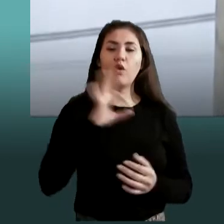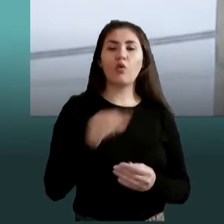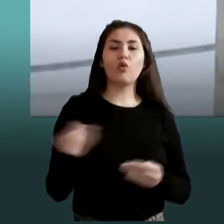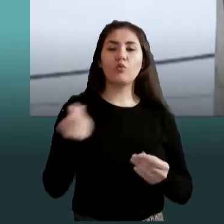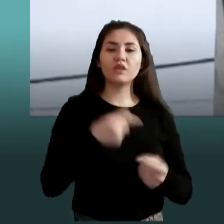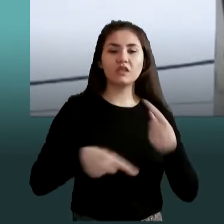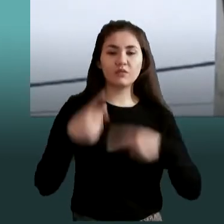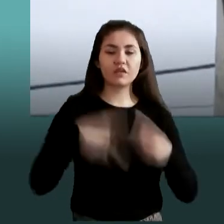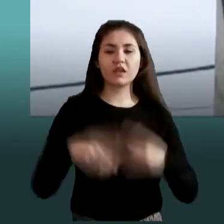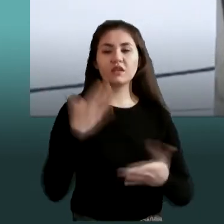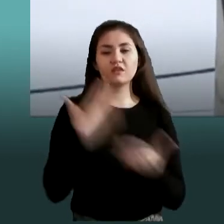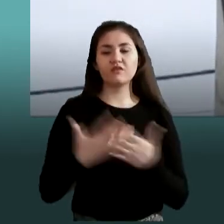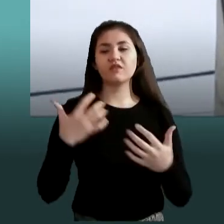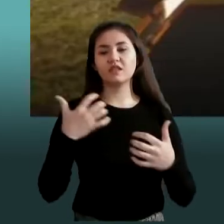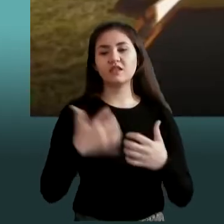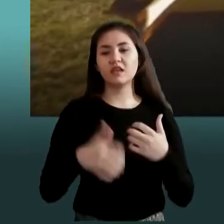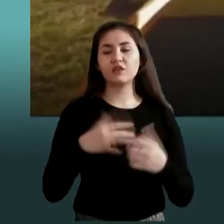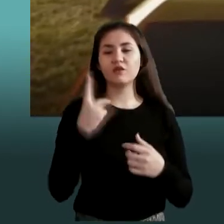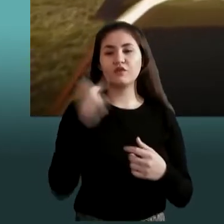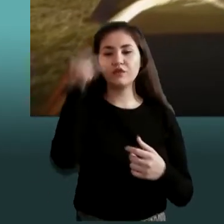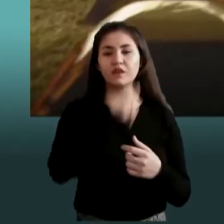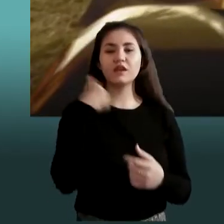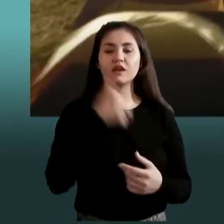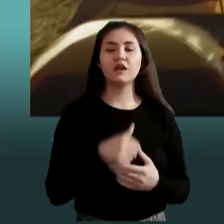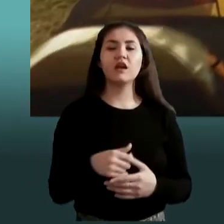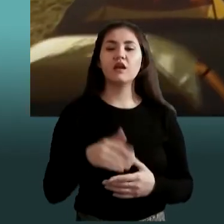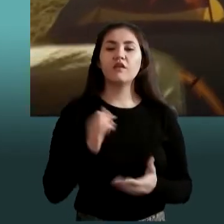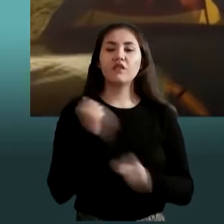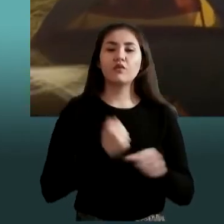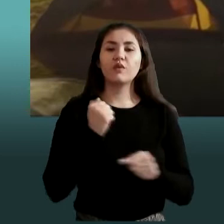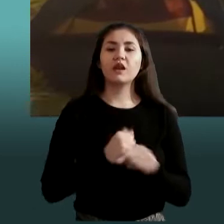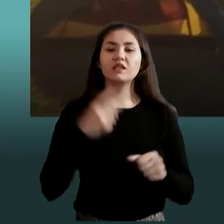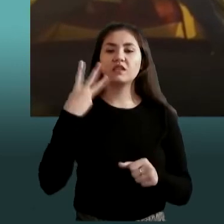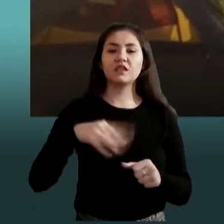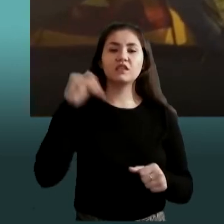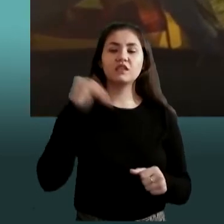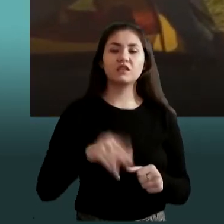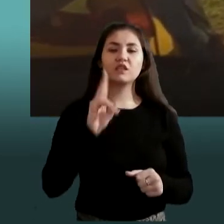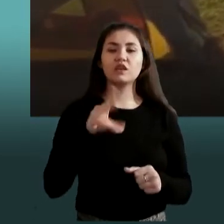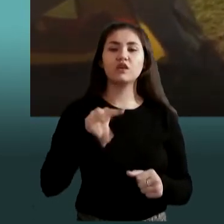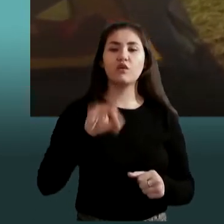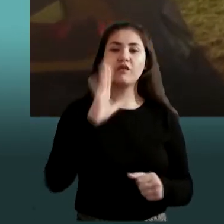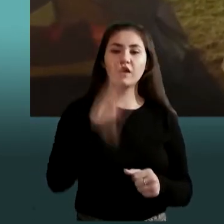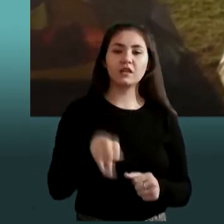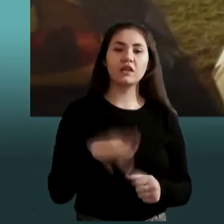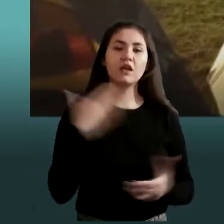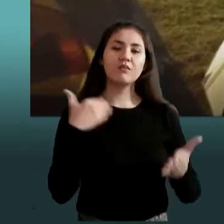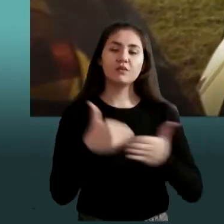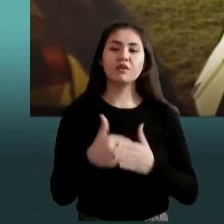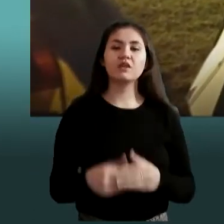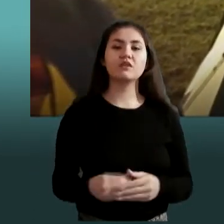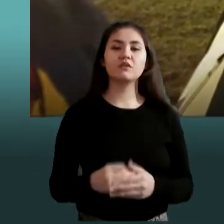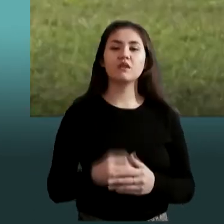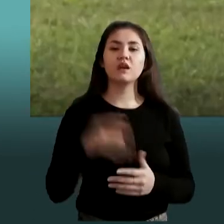повертається в середньому в рік, виробляється десь 30 тисяч кіловат, приблизно, якщо